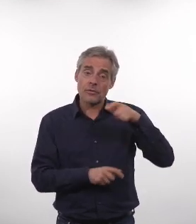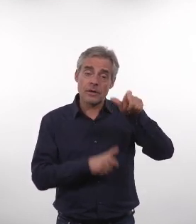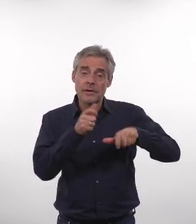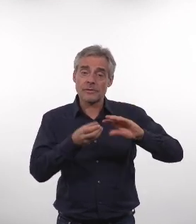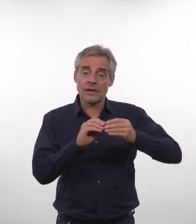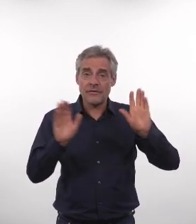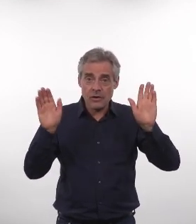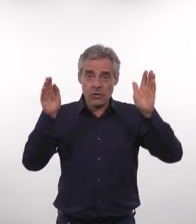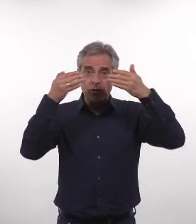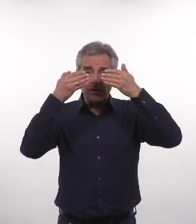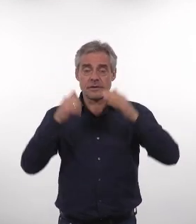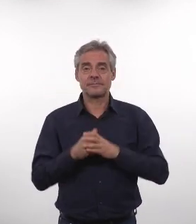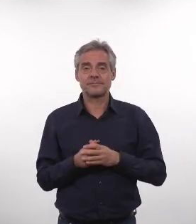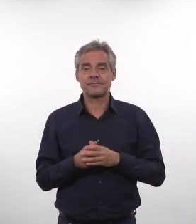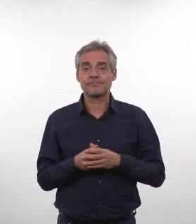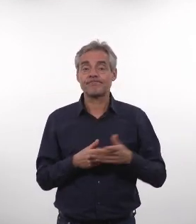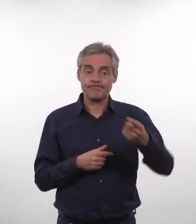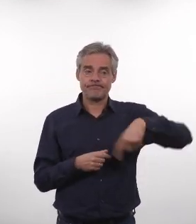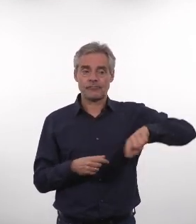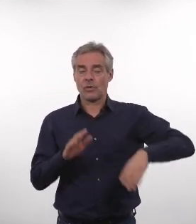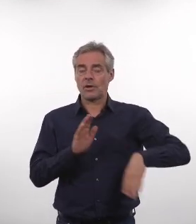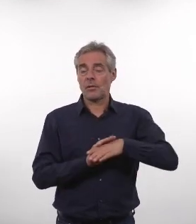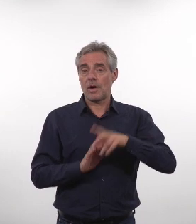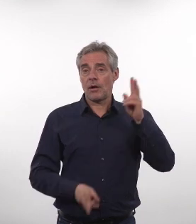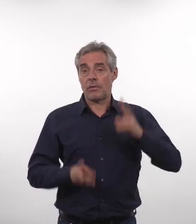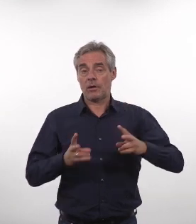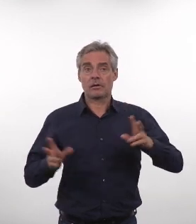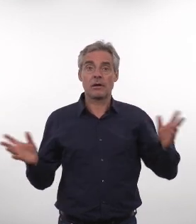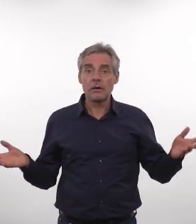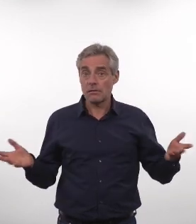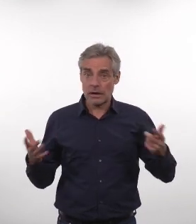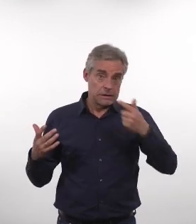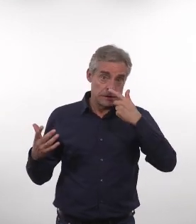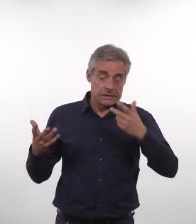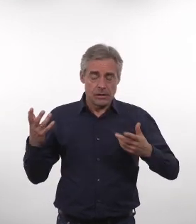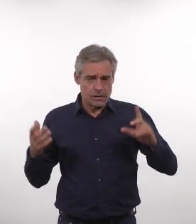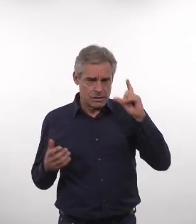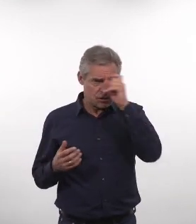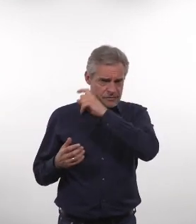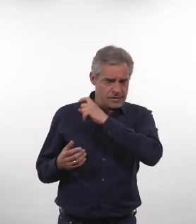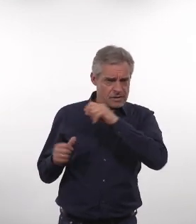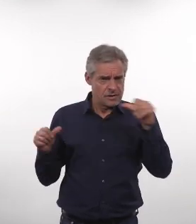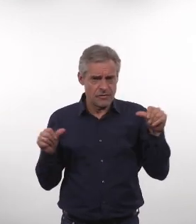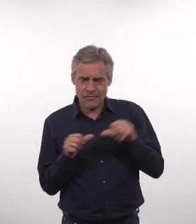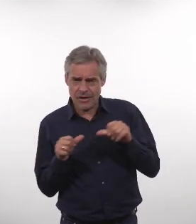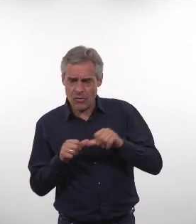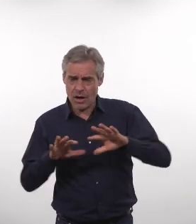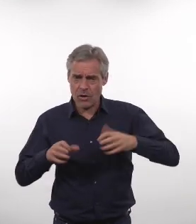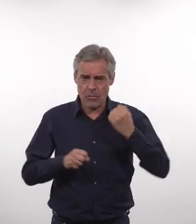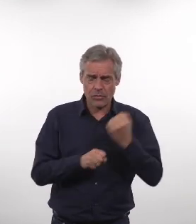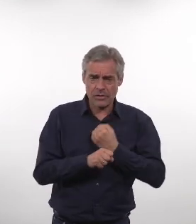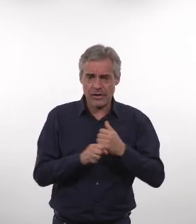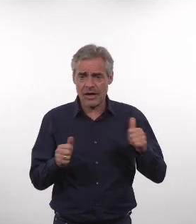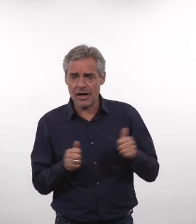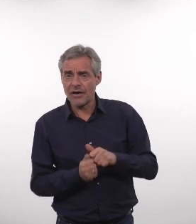spectre de l'autisme, qui vont pas forcément, pour qui ça va pas forcément de soi que ce qu'on va travailler avec, je